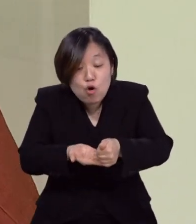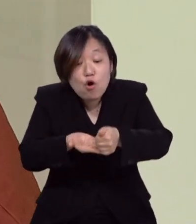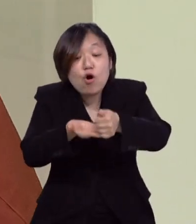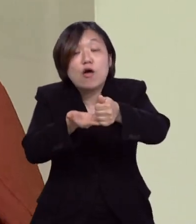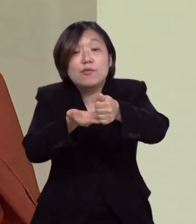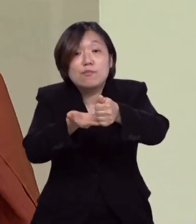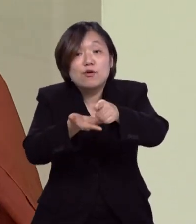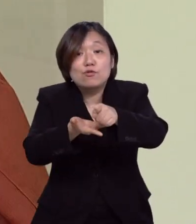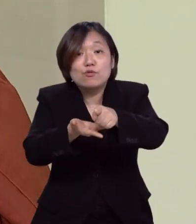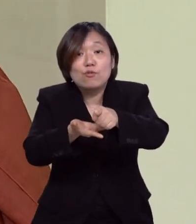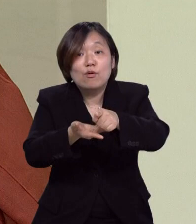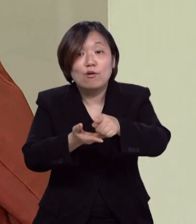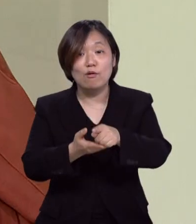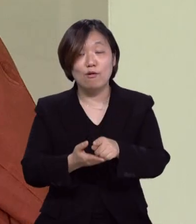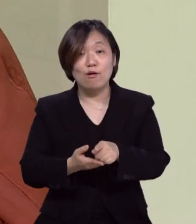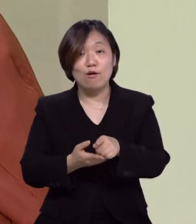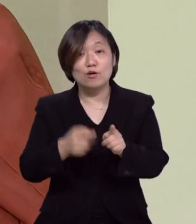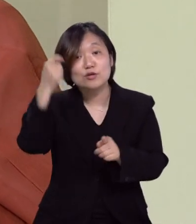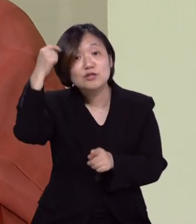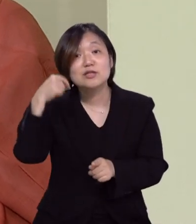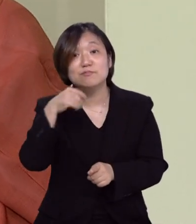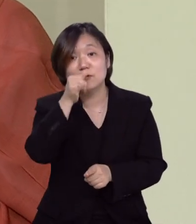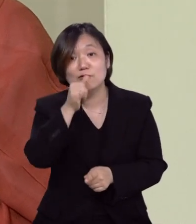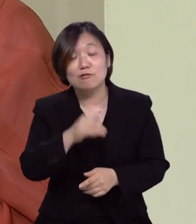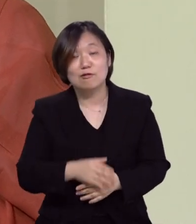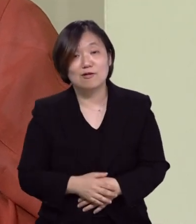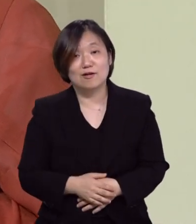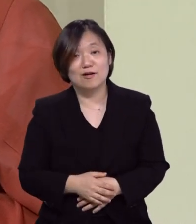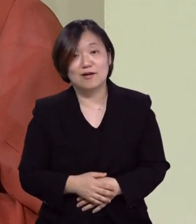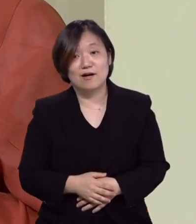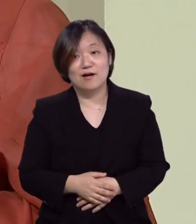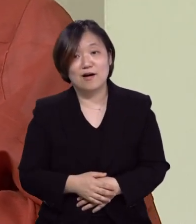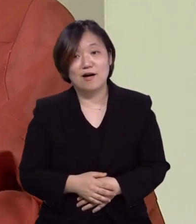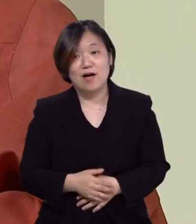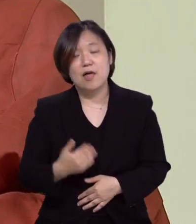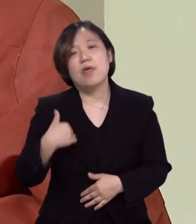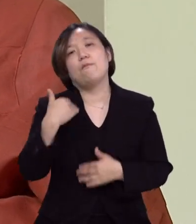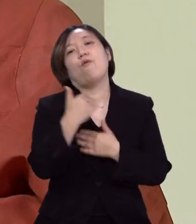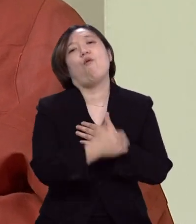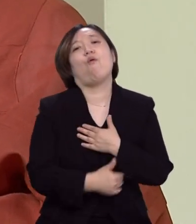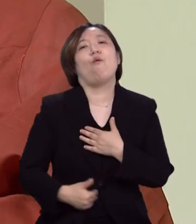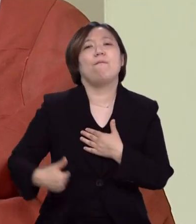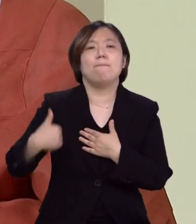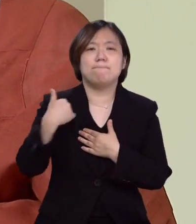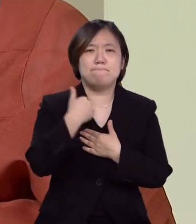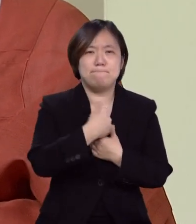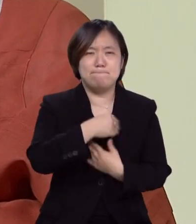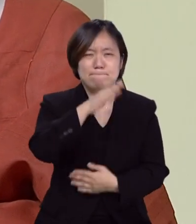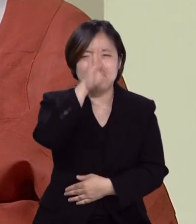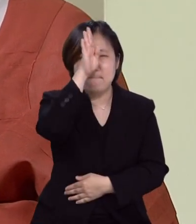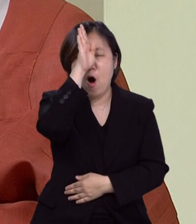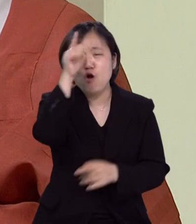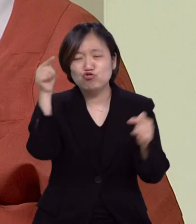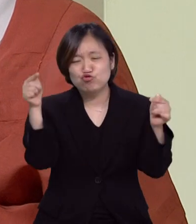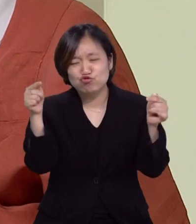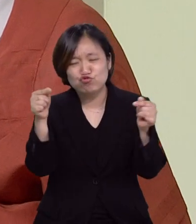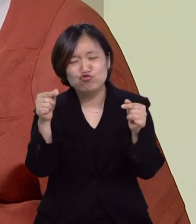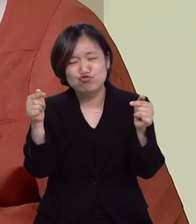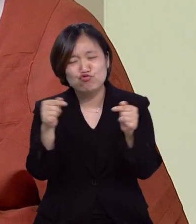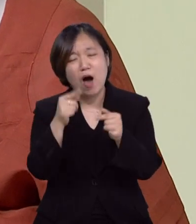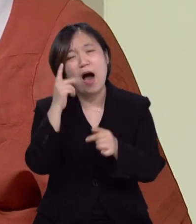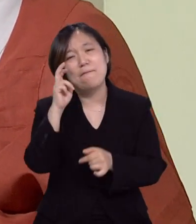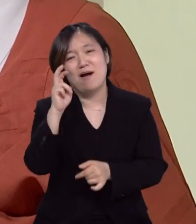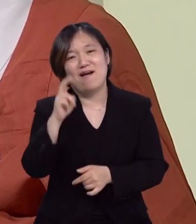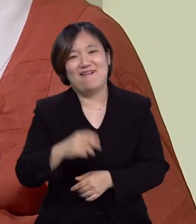엉덩이를 밀어주고 엉덩이를 받쳐주고 하는 느낌이 들더래요 몸에 이제 기가 도는 거죠 기운이 도는 거죠